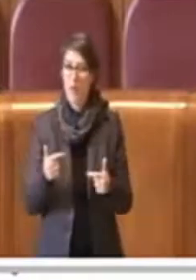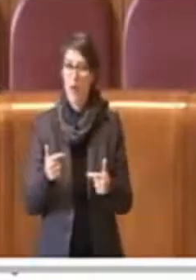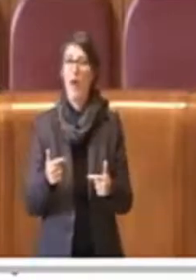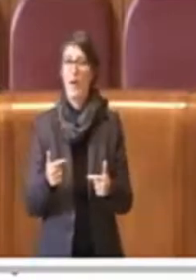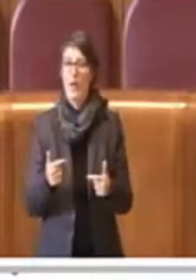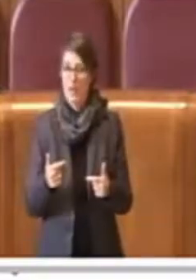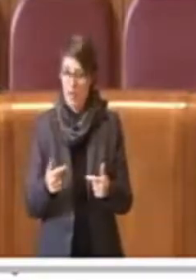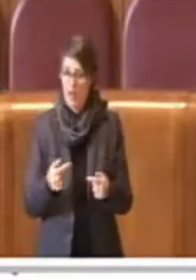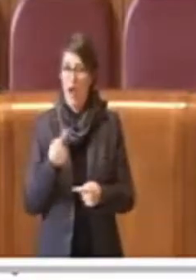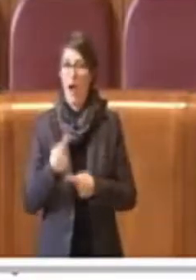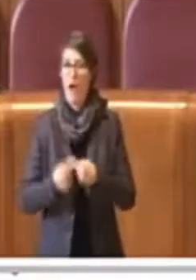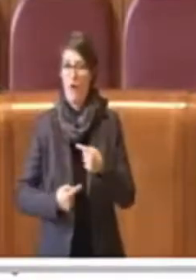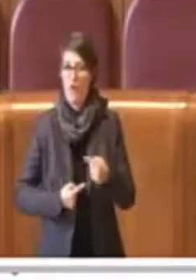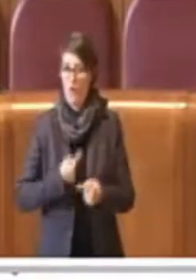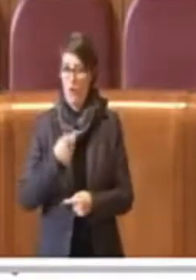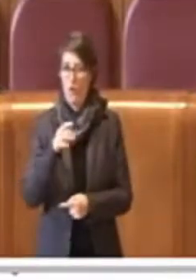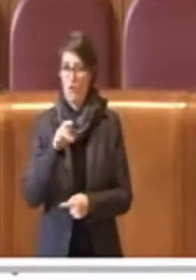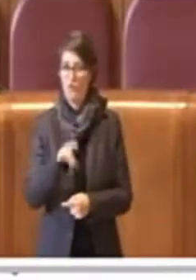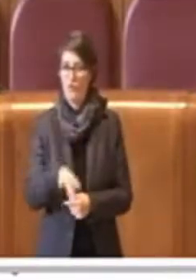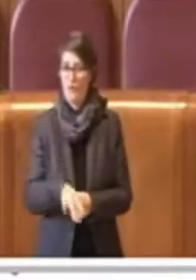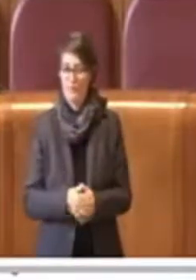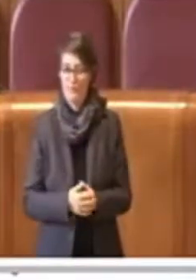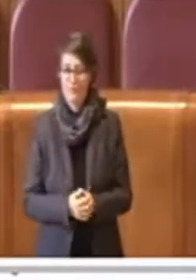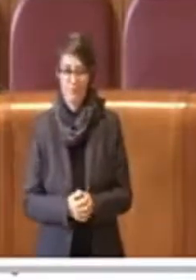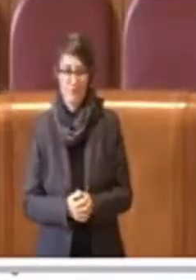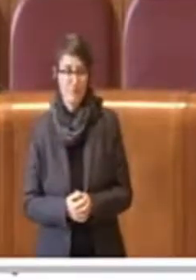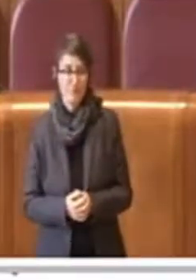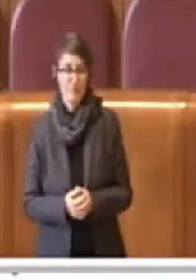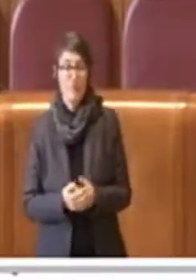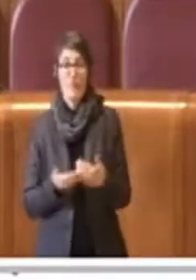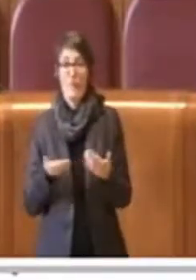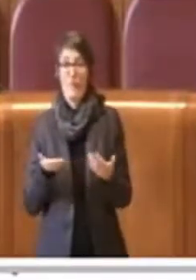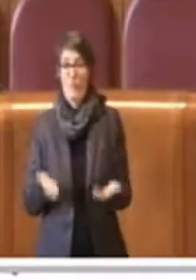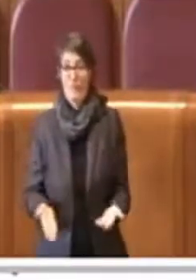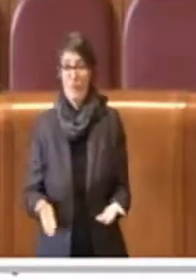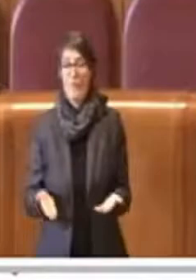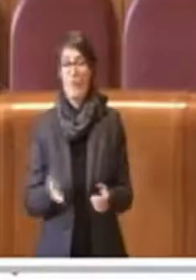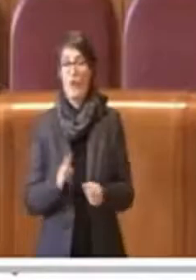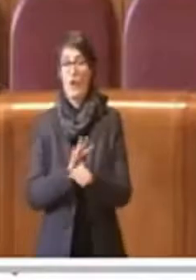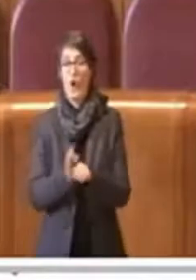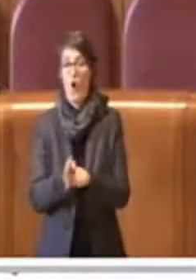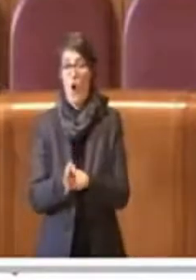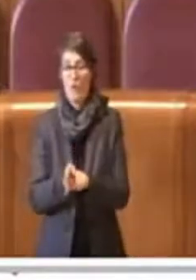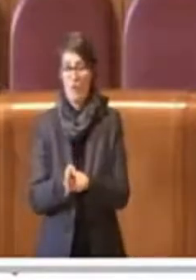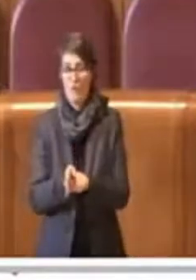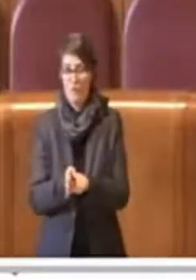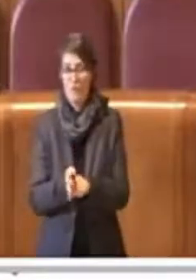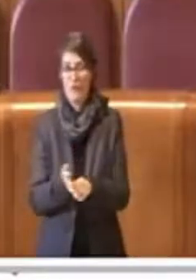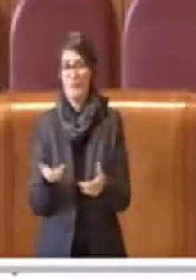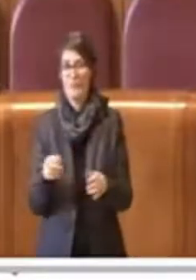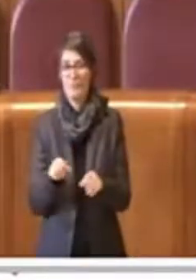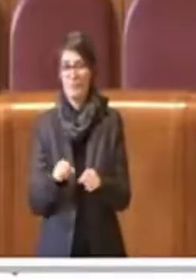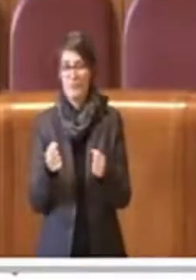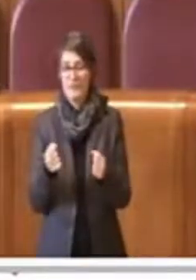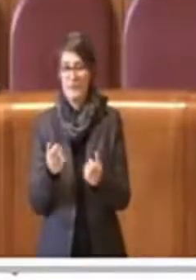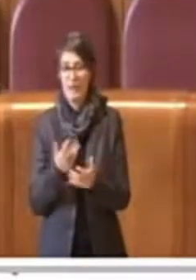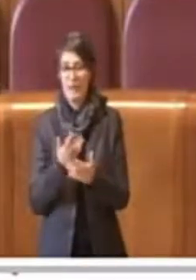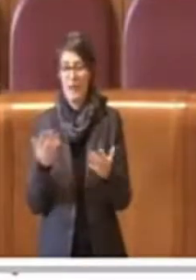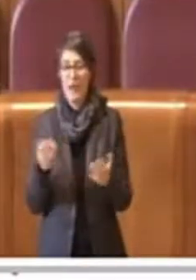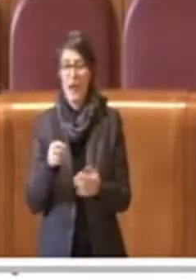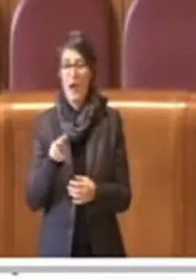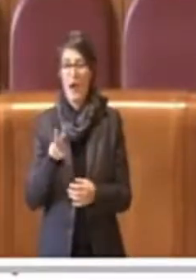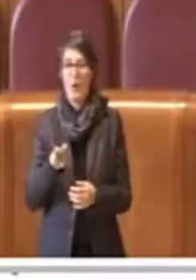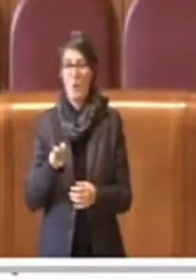presenti. Ora, a causa del Covid, dal 2020 appunto i viaggi verso l'Italia sono